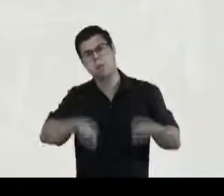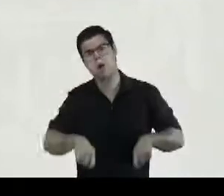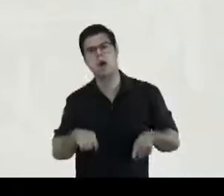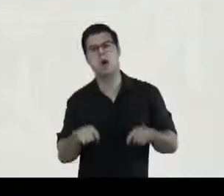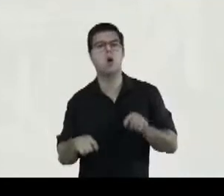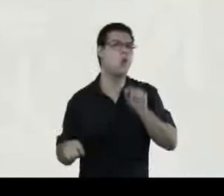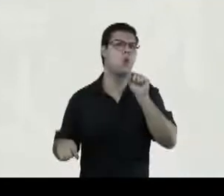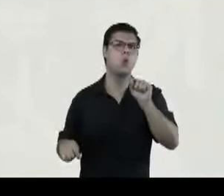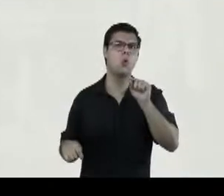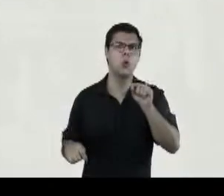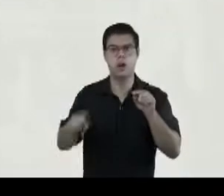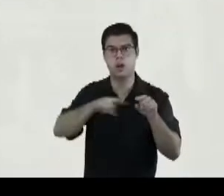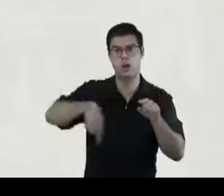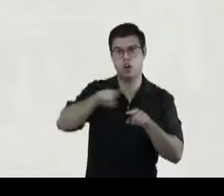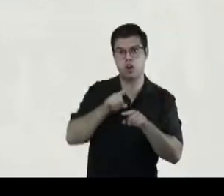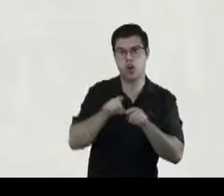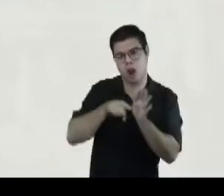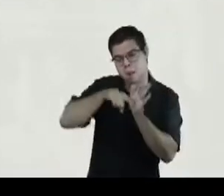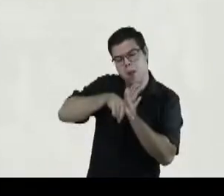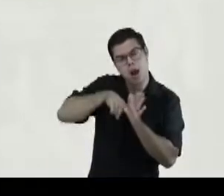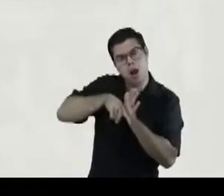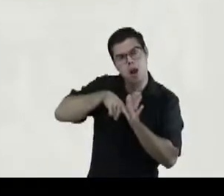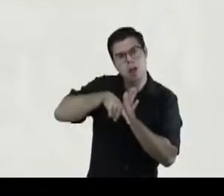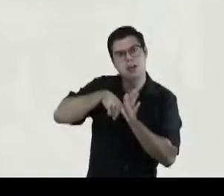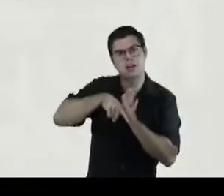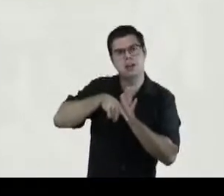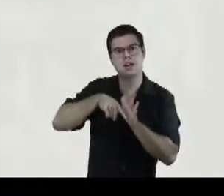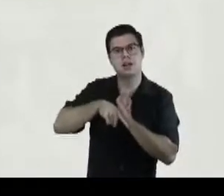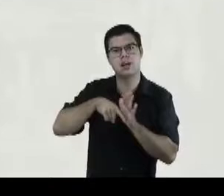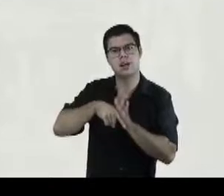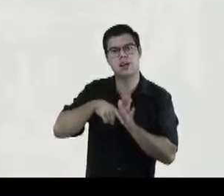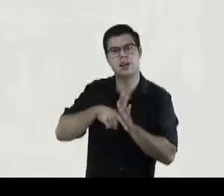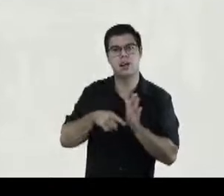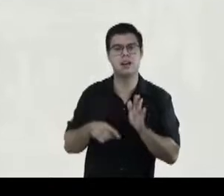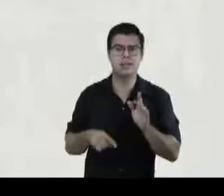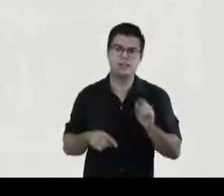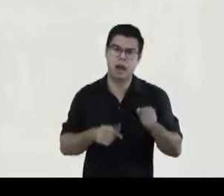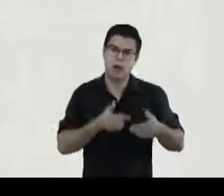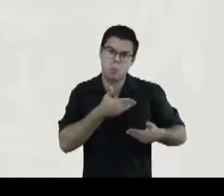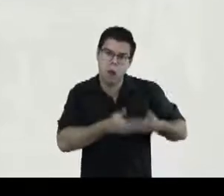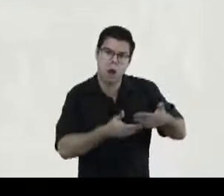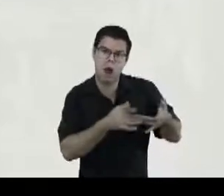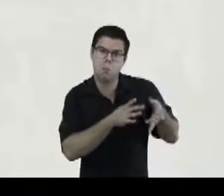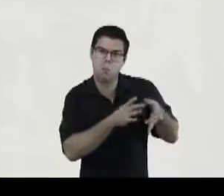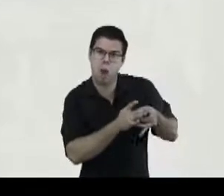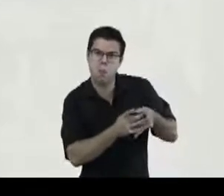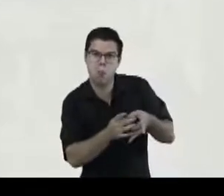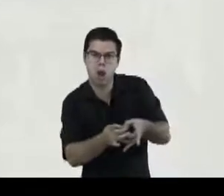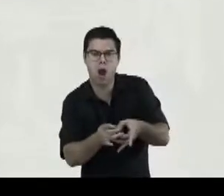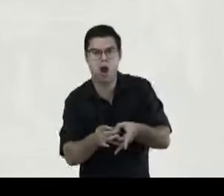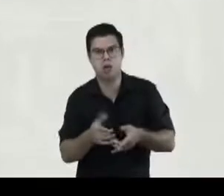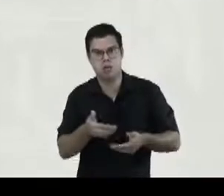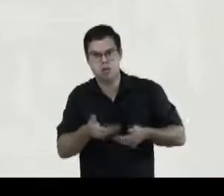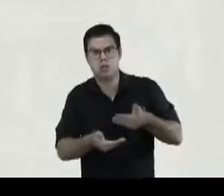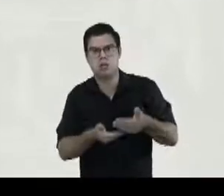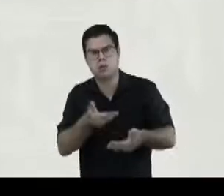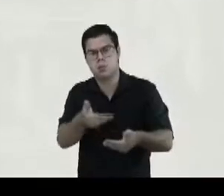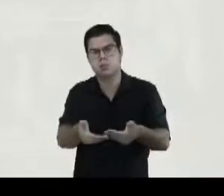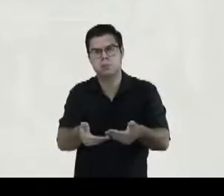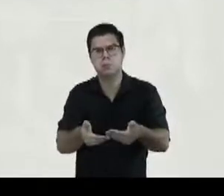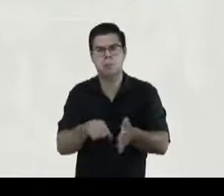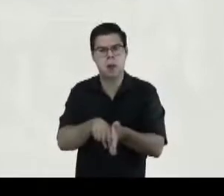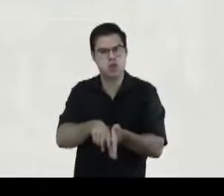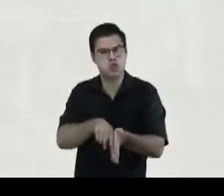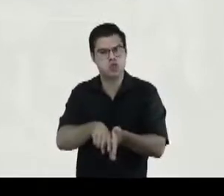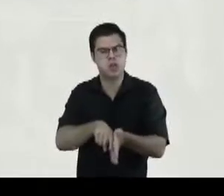recherche dans un moteur de recherche. Voilà, je me suis encore trompée. Dans un moteur de recherche